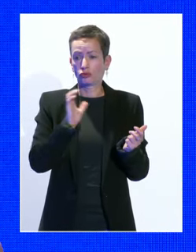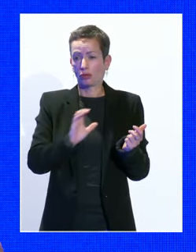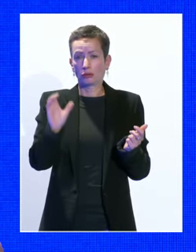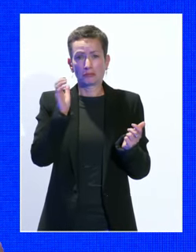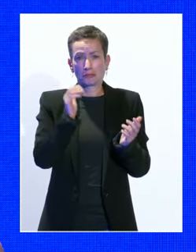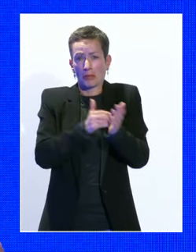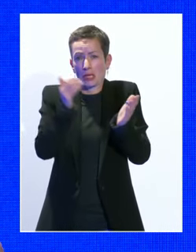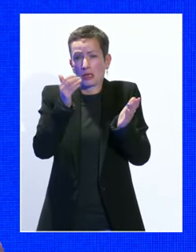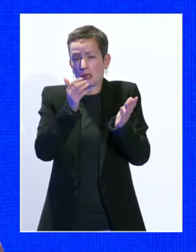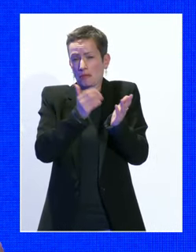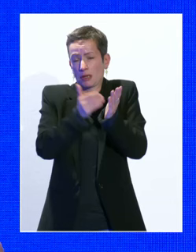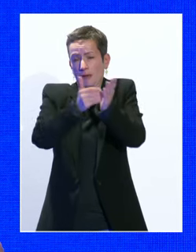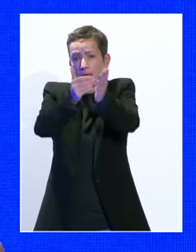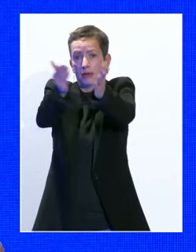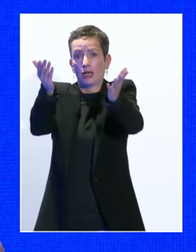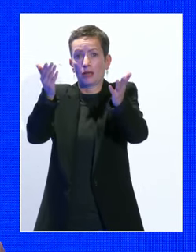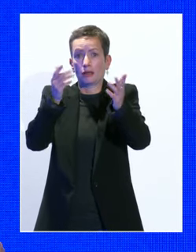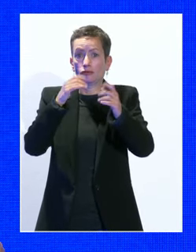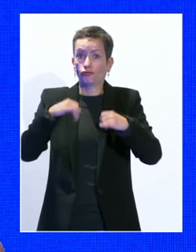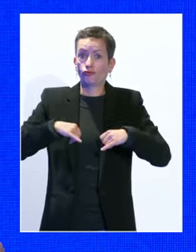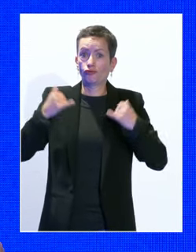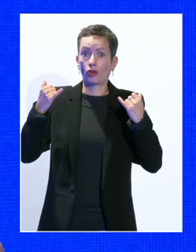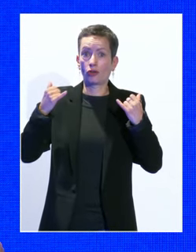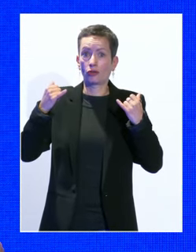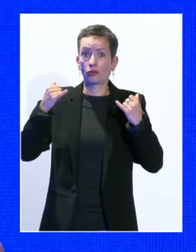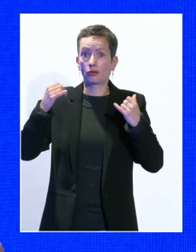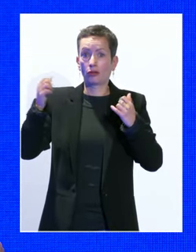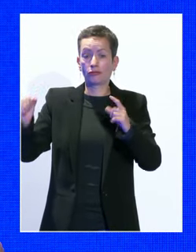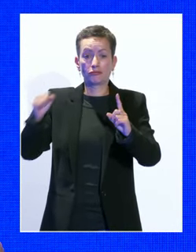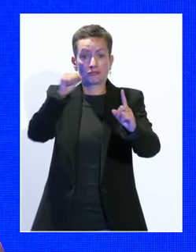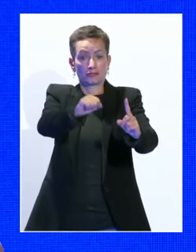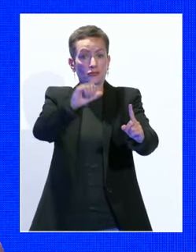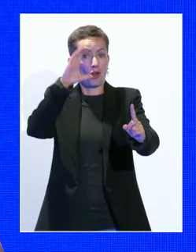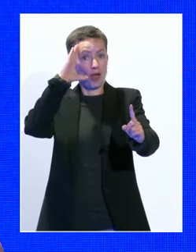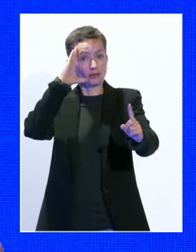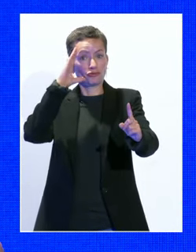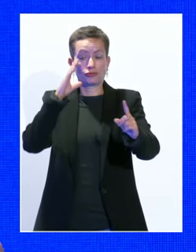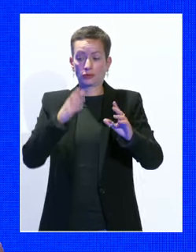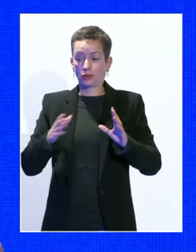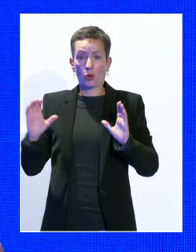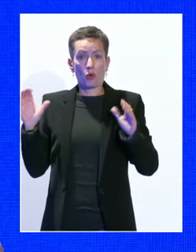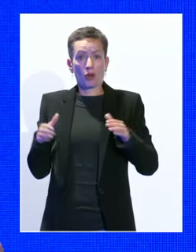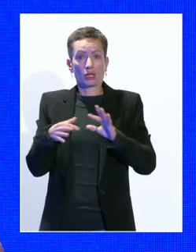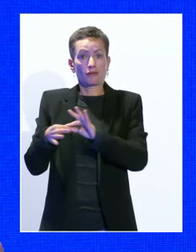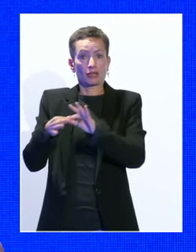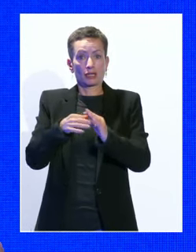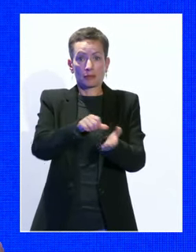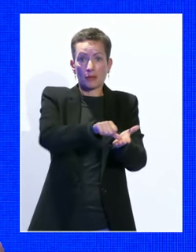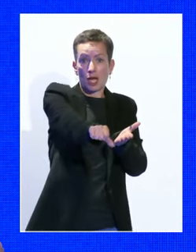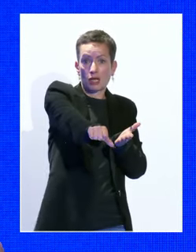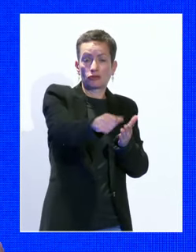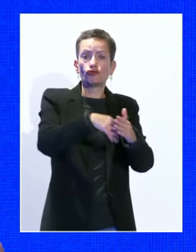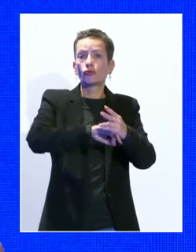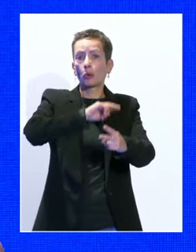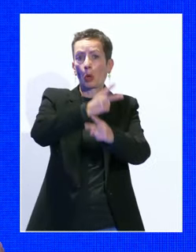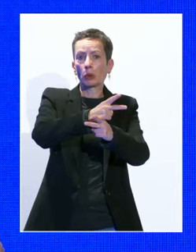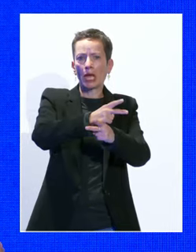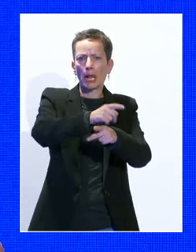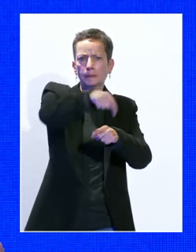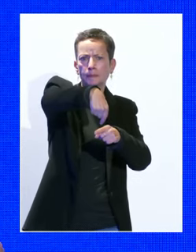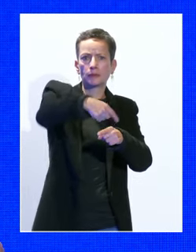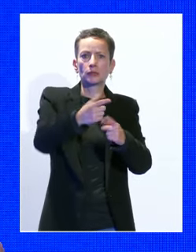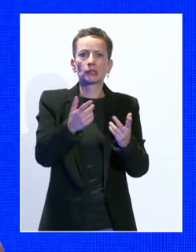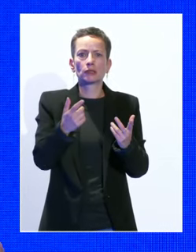jeunes qu'on loge aux frais de la collectivité dans des hôtels réquisitionnés où